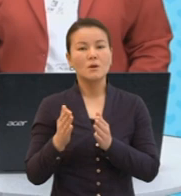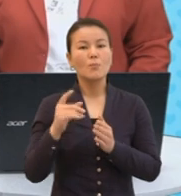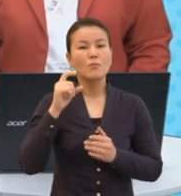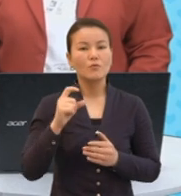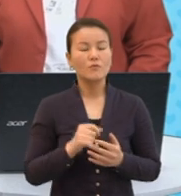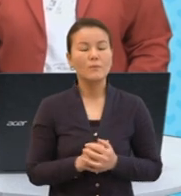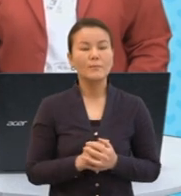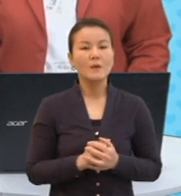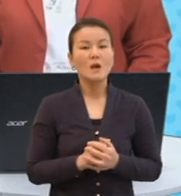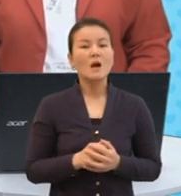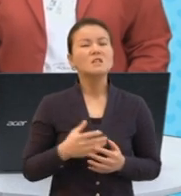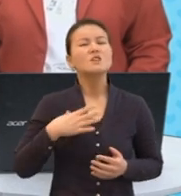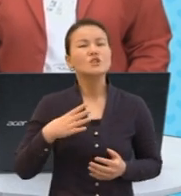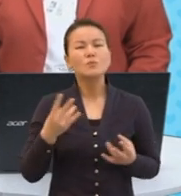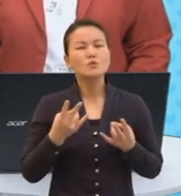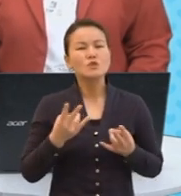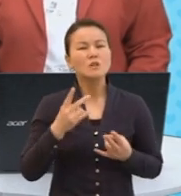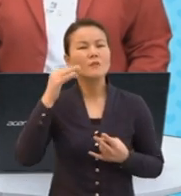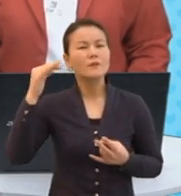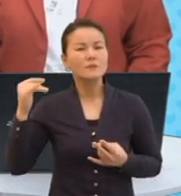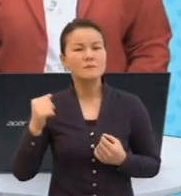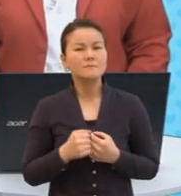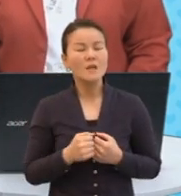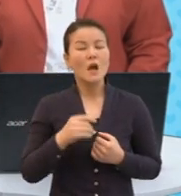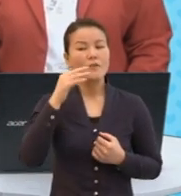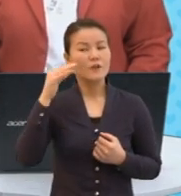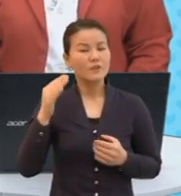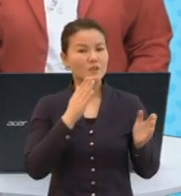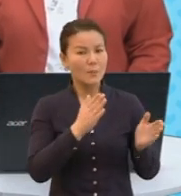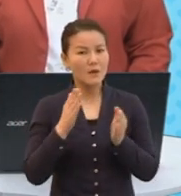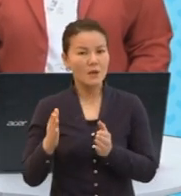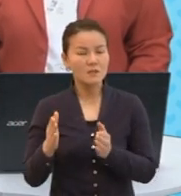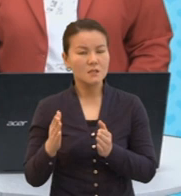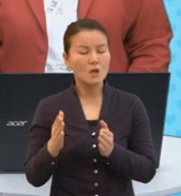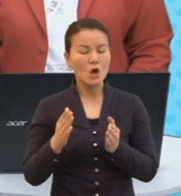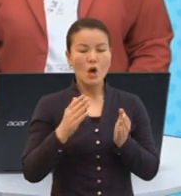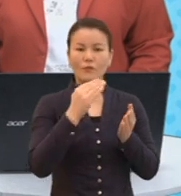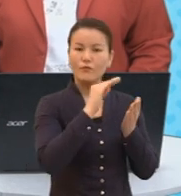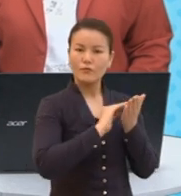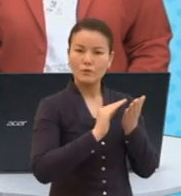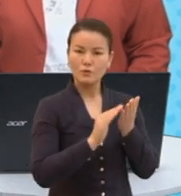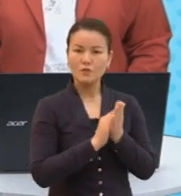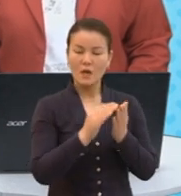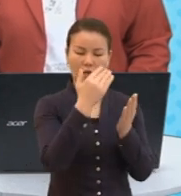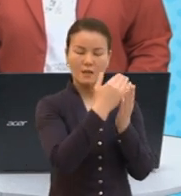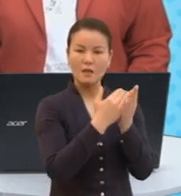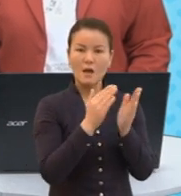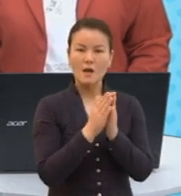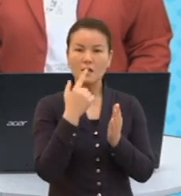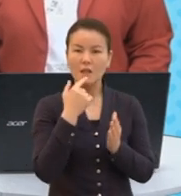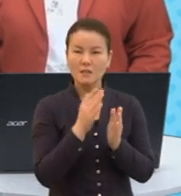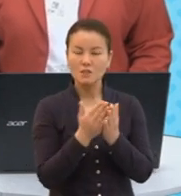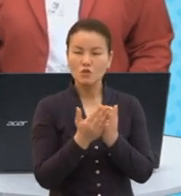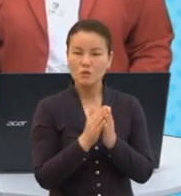Для чего же нужен алфавит? В алфавитном порядке ведутся классные журналы, составляются списки